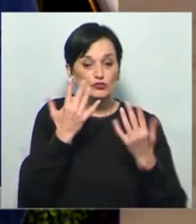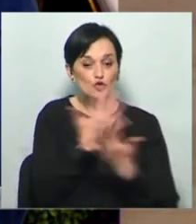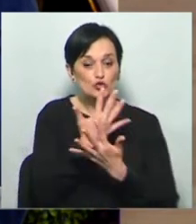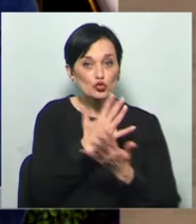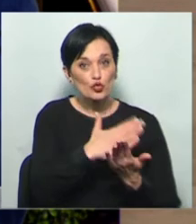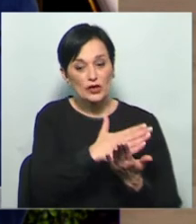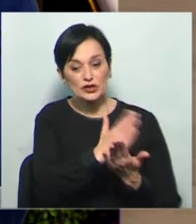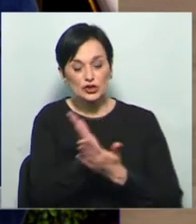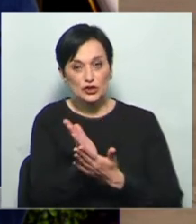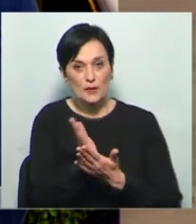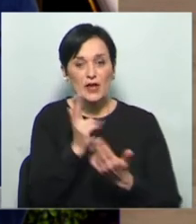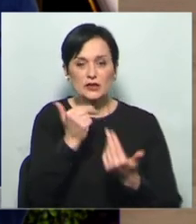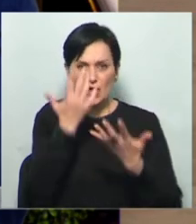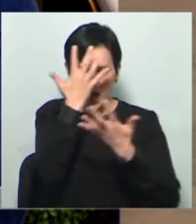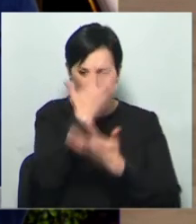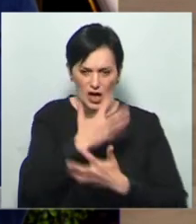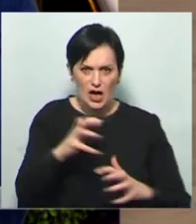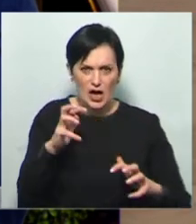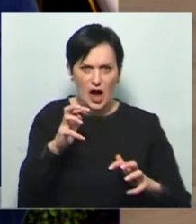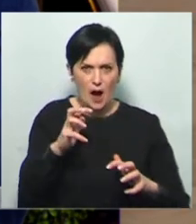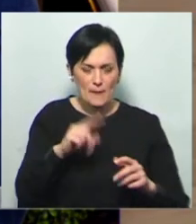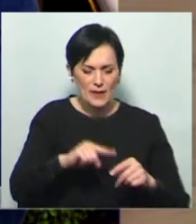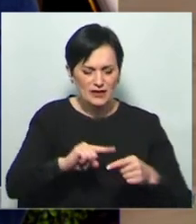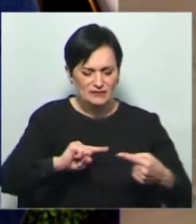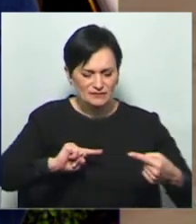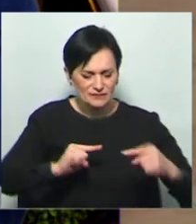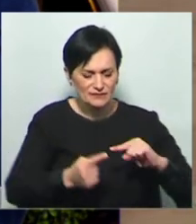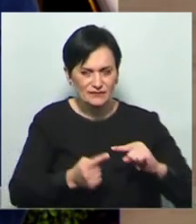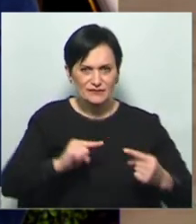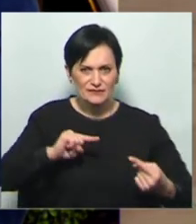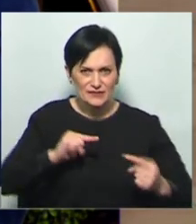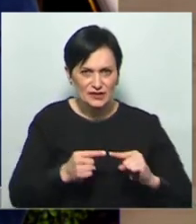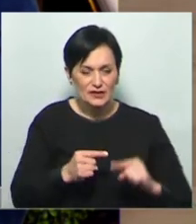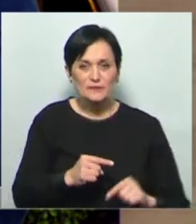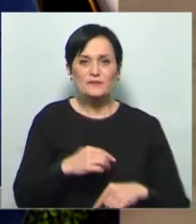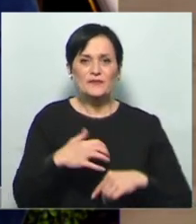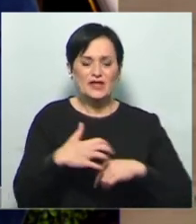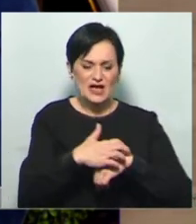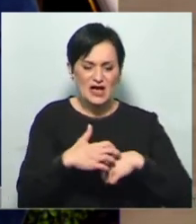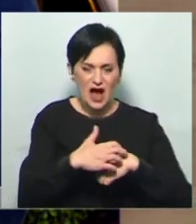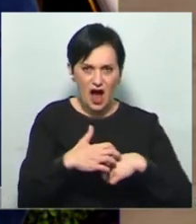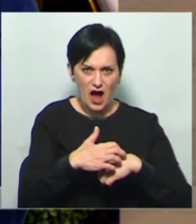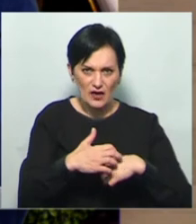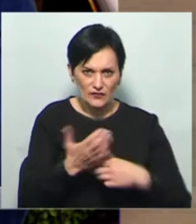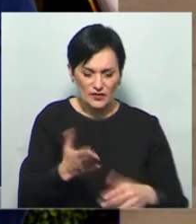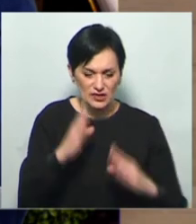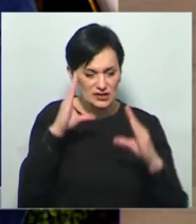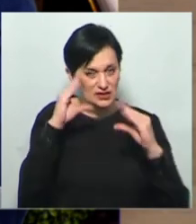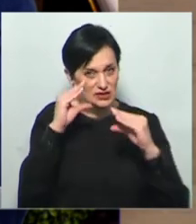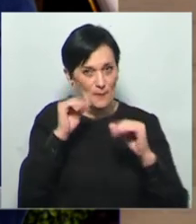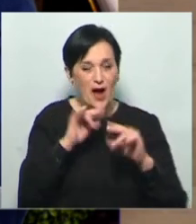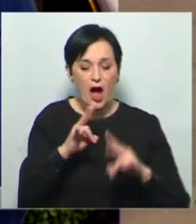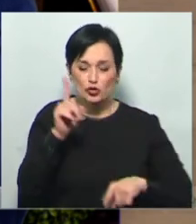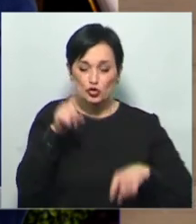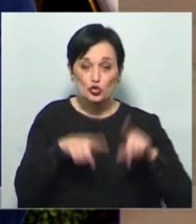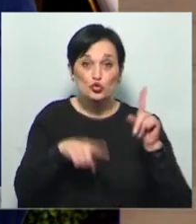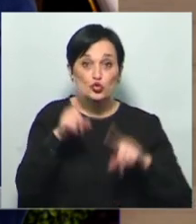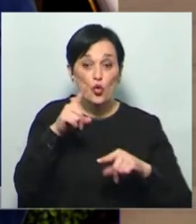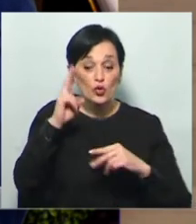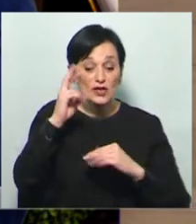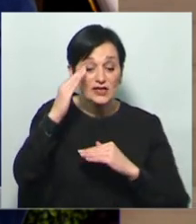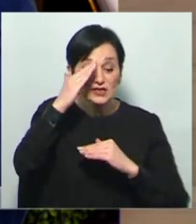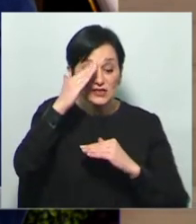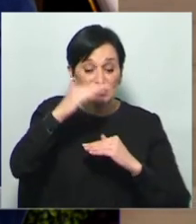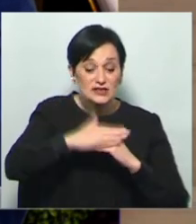ასევე ღამის კრუნჩხვები ასევე ხავილი საღამოს ზოგადად საღამოს